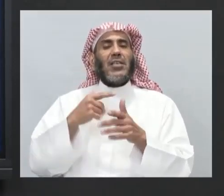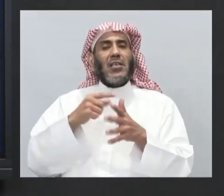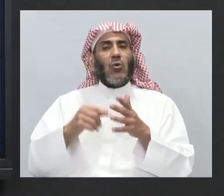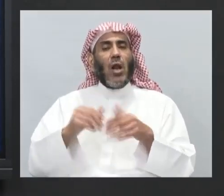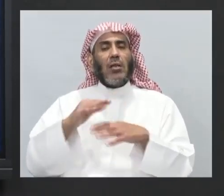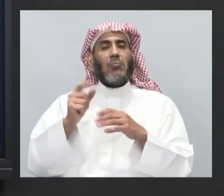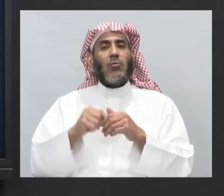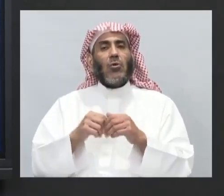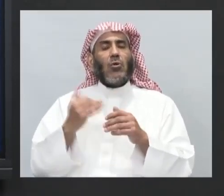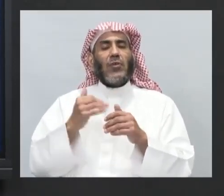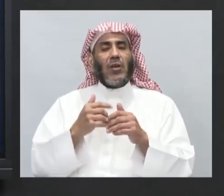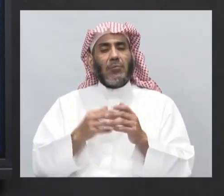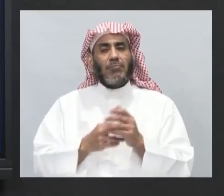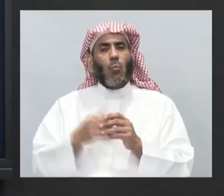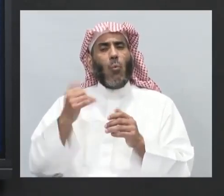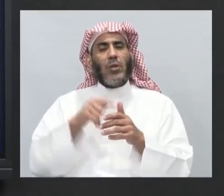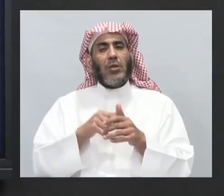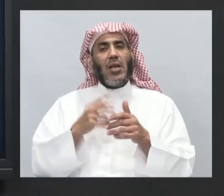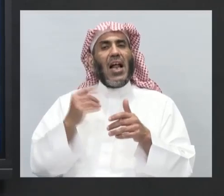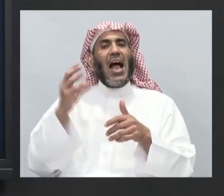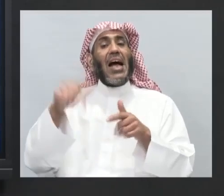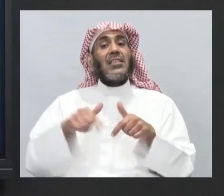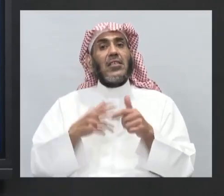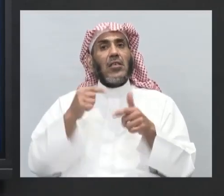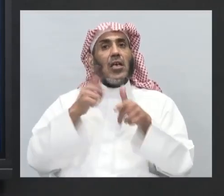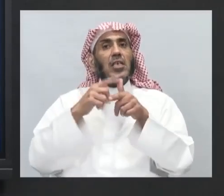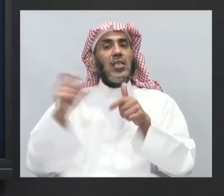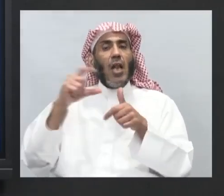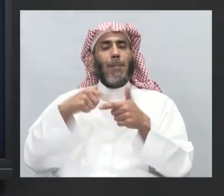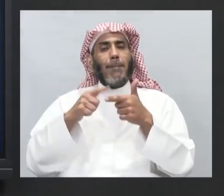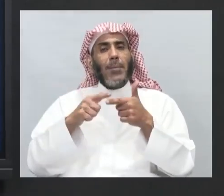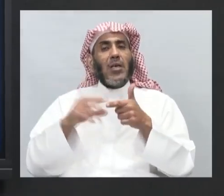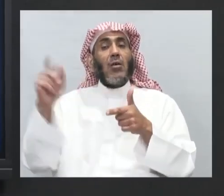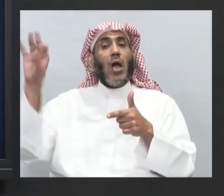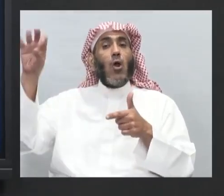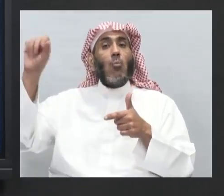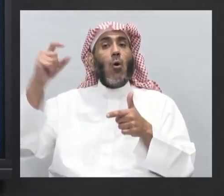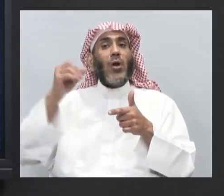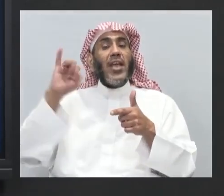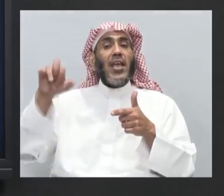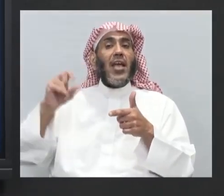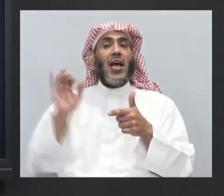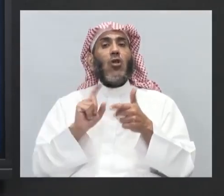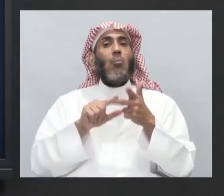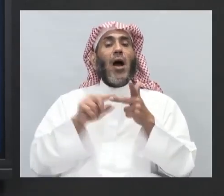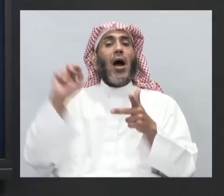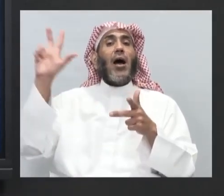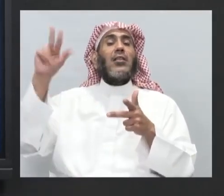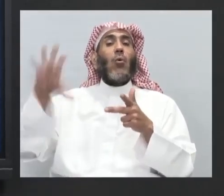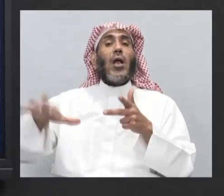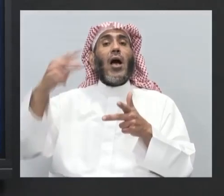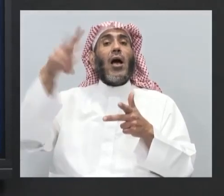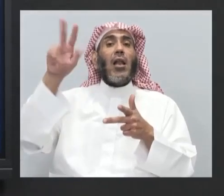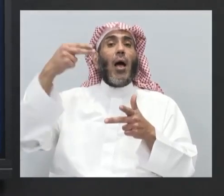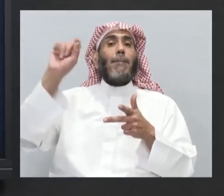وهو يراعي فيه التاريخ تقول عصر صدر الاسلام يليه عصر الدوله الامويه يليه عصر الدوله العباسيه وتتتابع